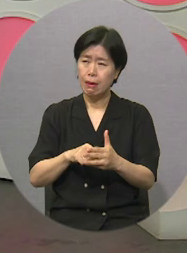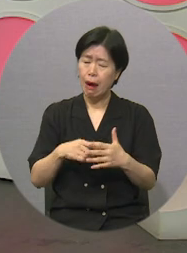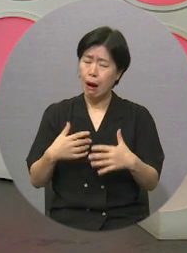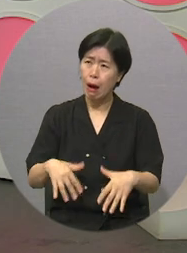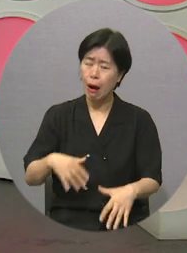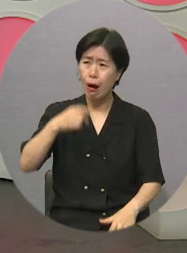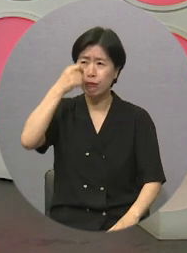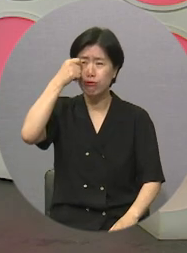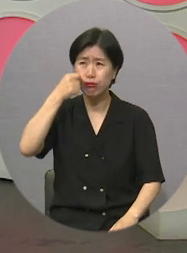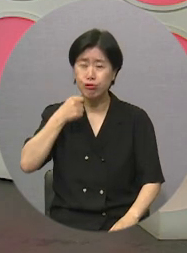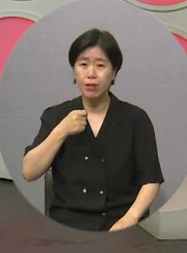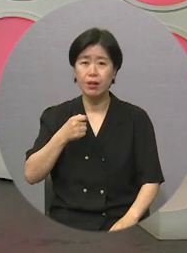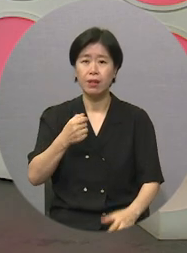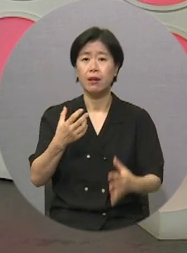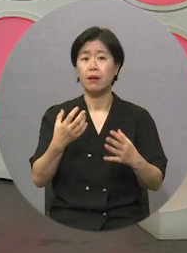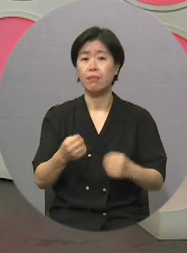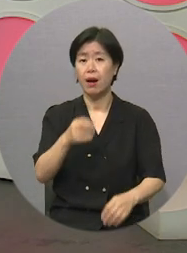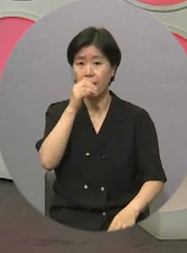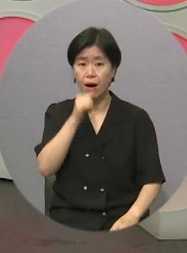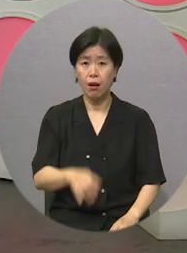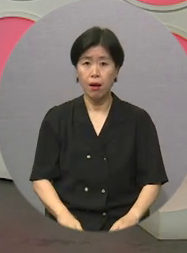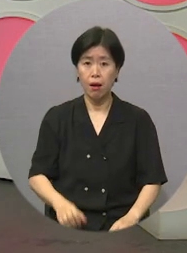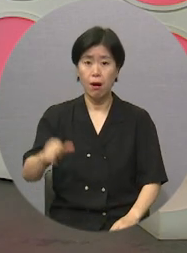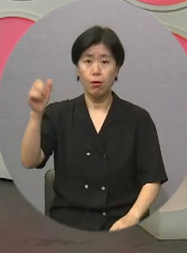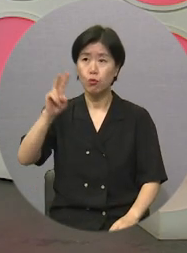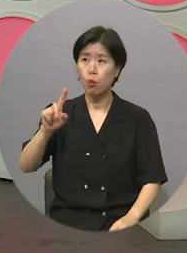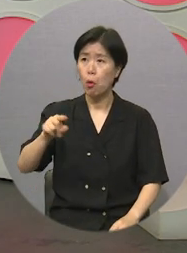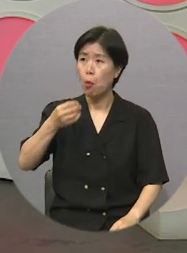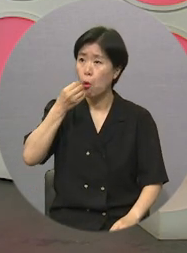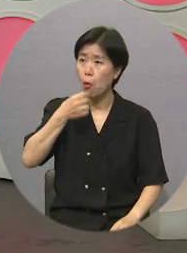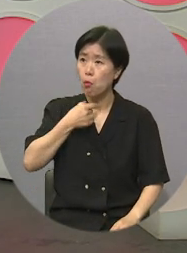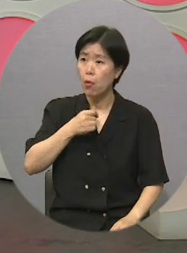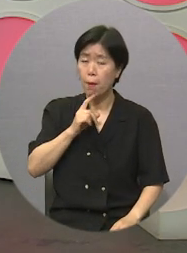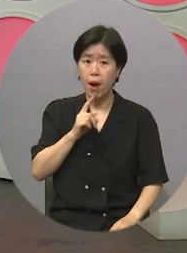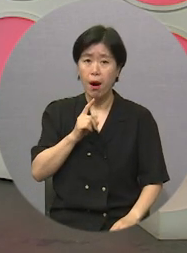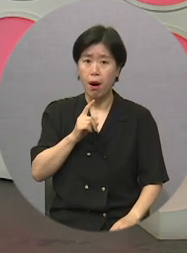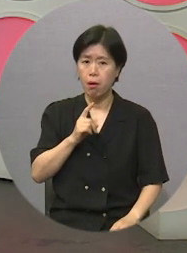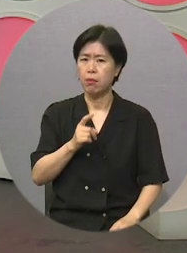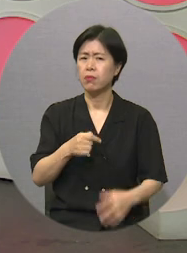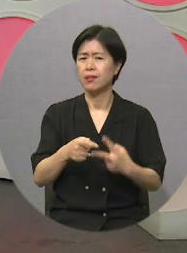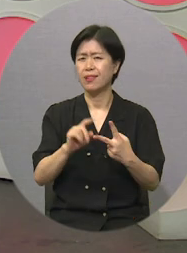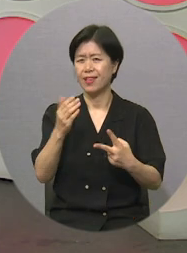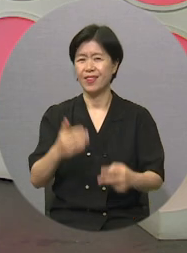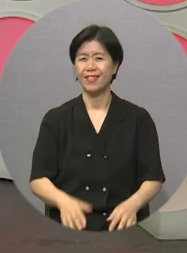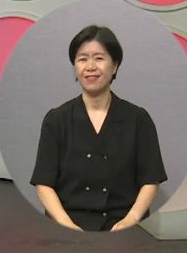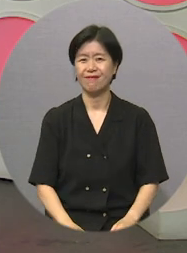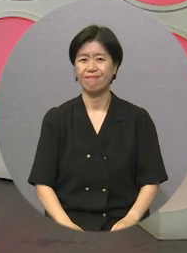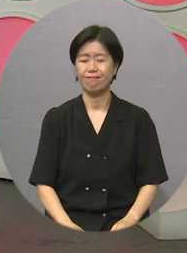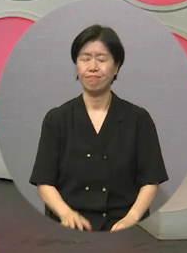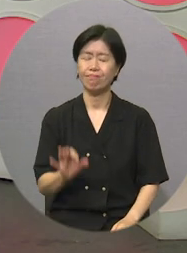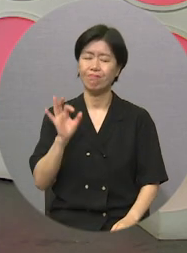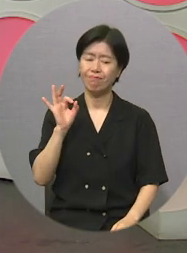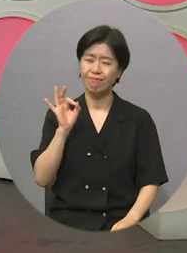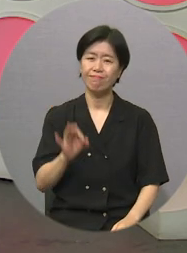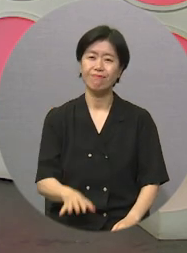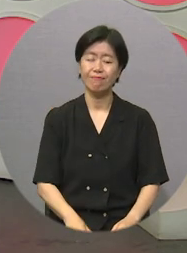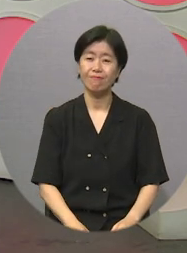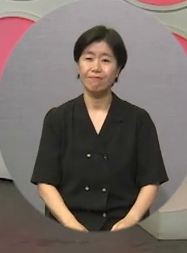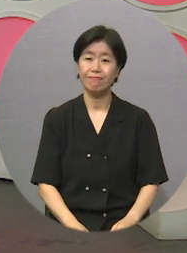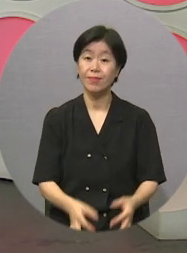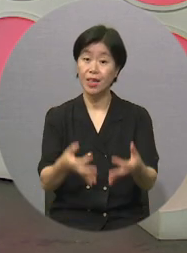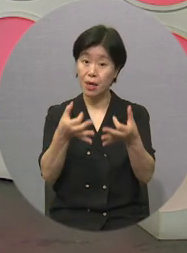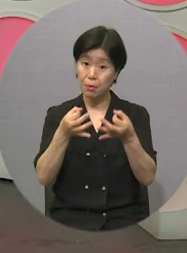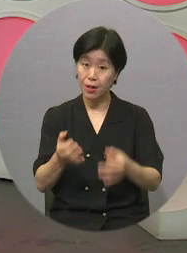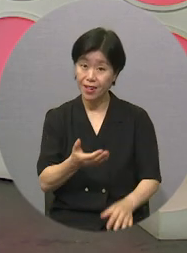뭐 먹고 아 싶은 게 그래. 갑자기 희한한 게 먹고 싶고, 뭐 그래서 그렇다더라고요. 그렇구나. 아, 저는요, 우리